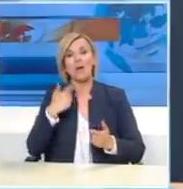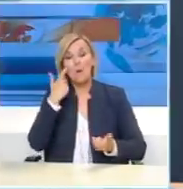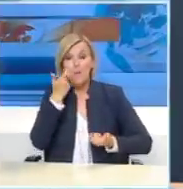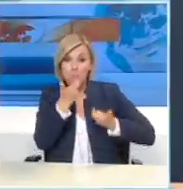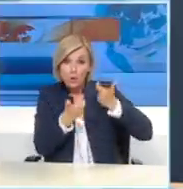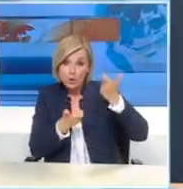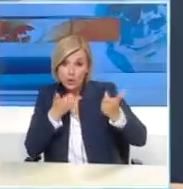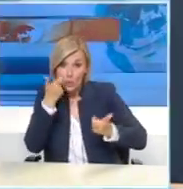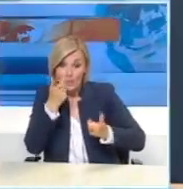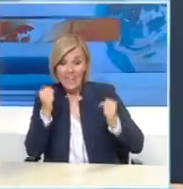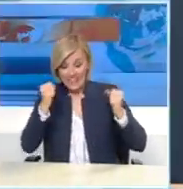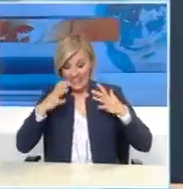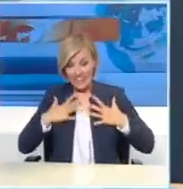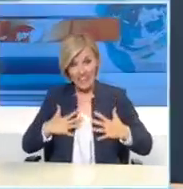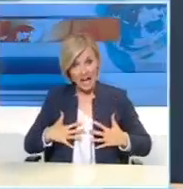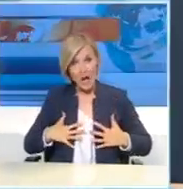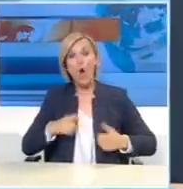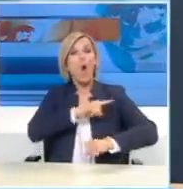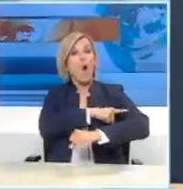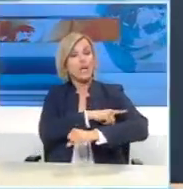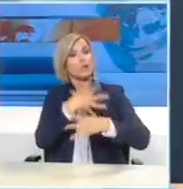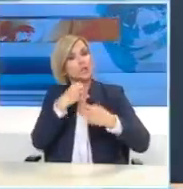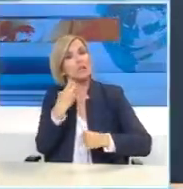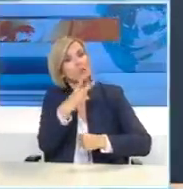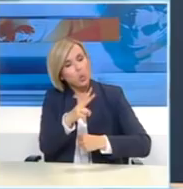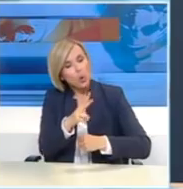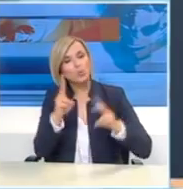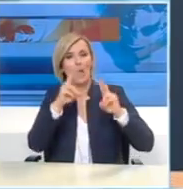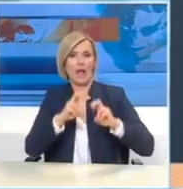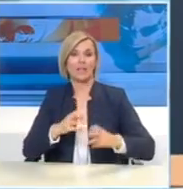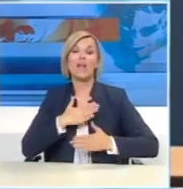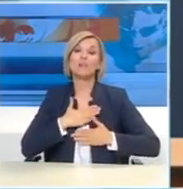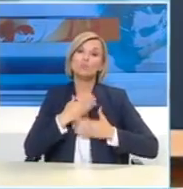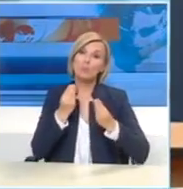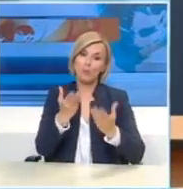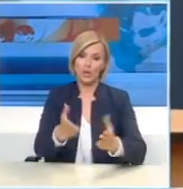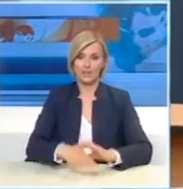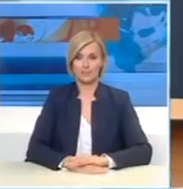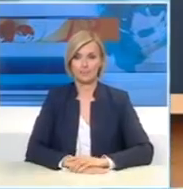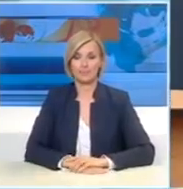μας, επικοινωνούμε με γιατρό, ο γιατρός έχει οξύμετρο και μας ελέγχει. Σας ευχαριστούμε πολύ.